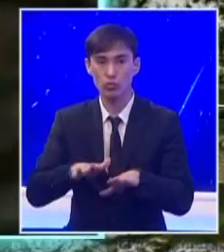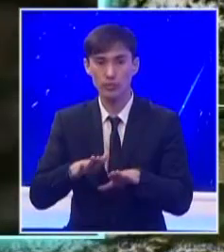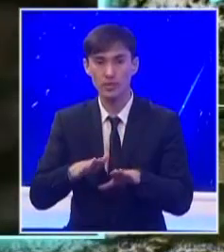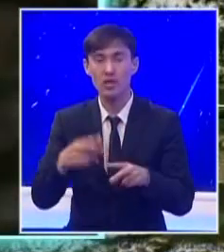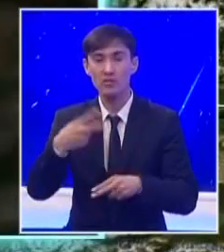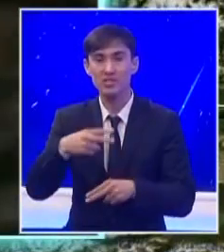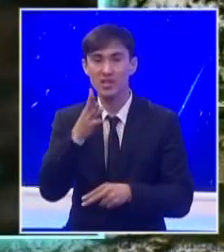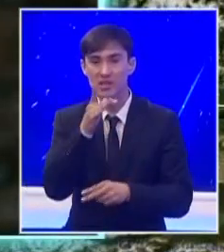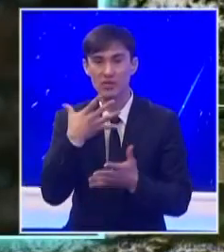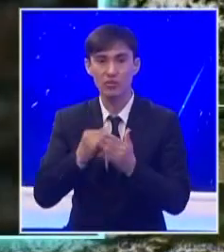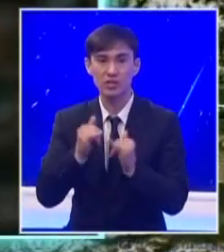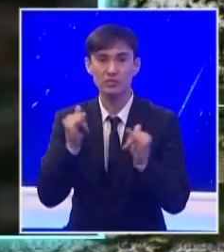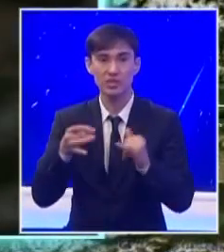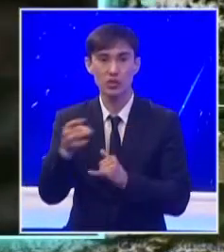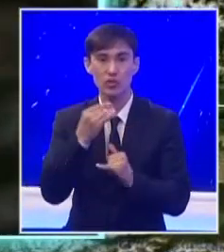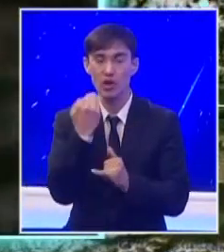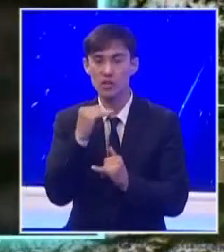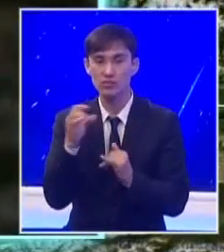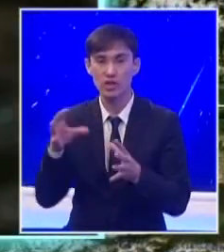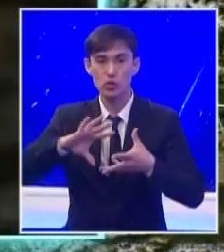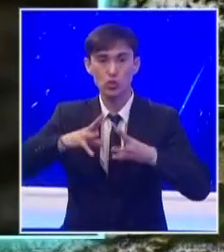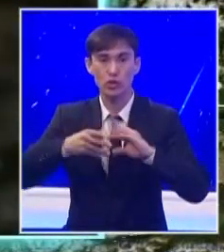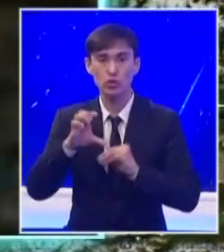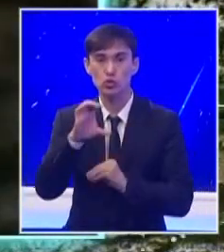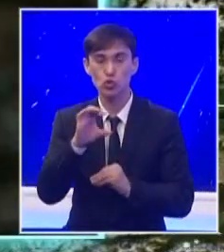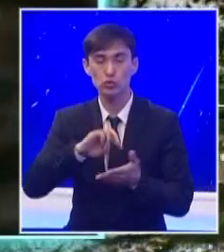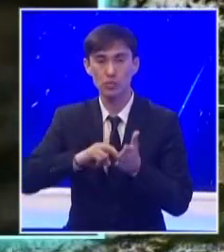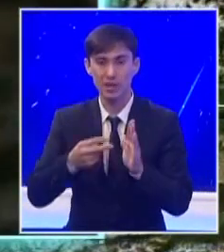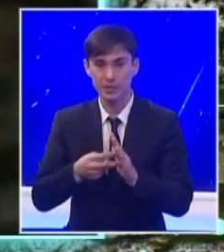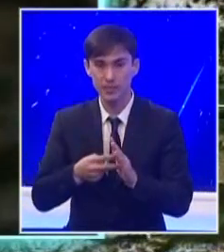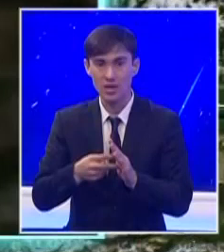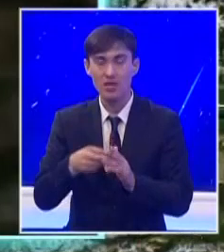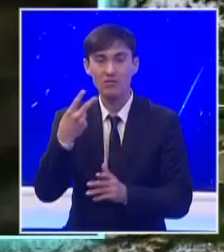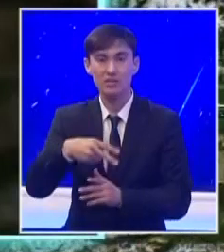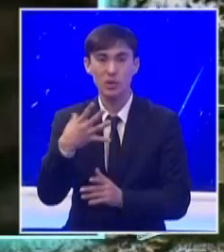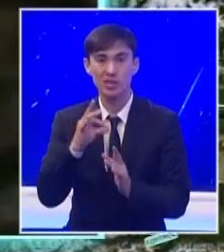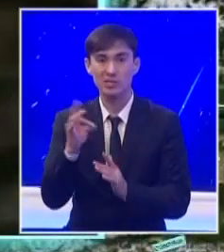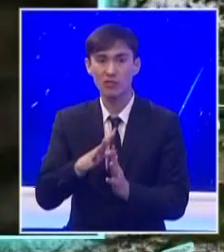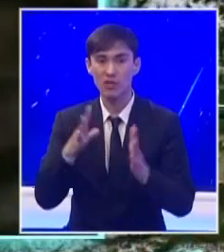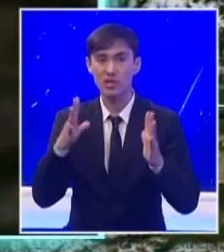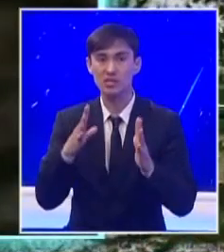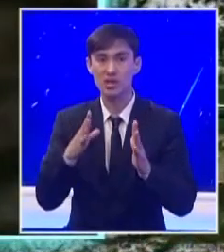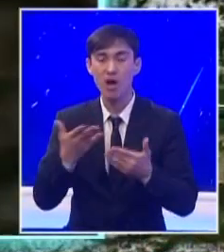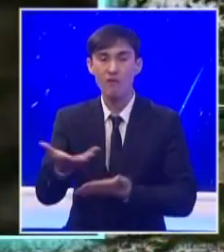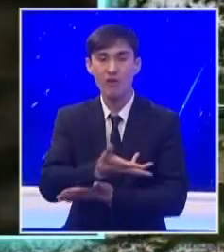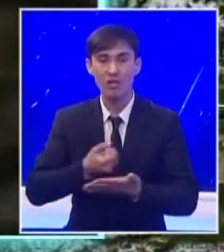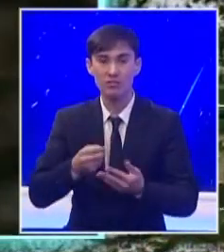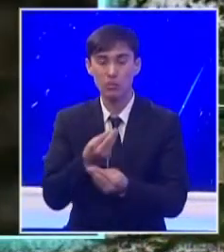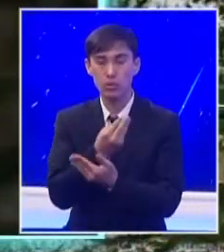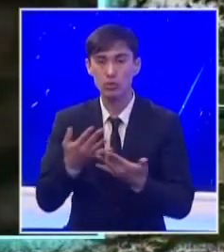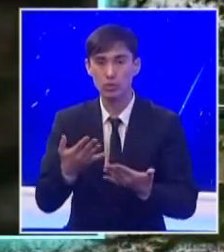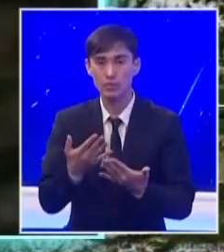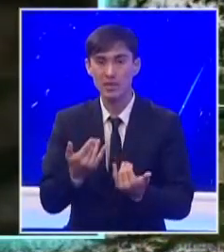своего развития регион добился качественных результатов в социально-экономическом плане. В 25 раз выросли объемы валового регионального